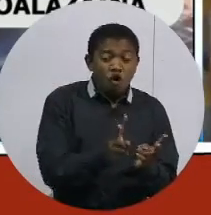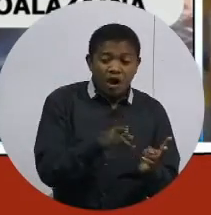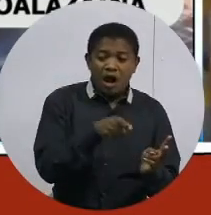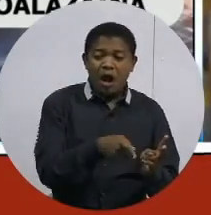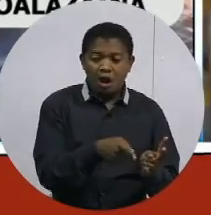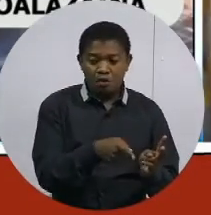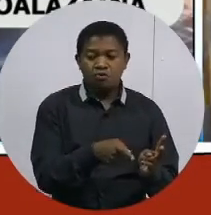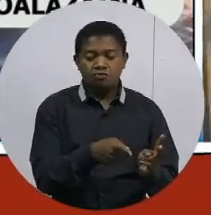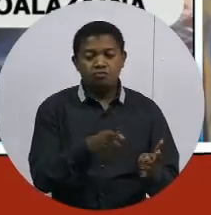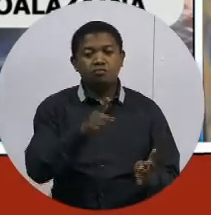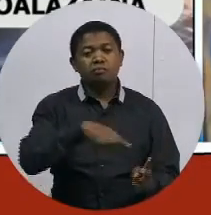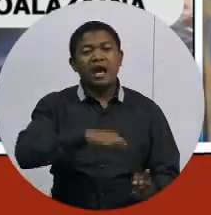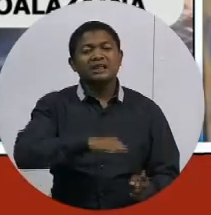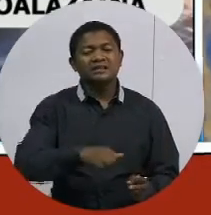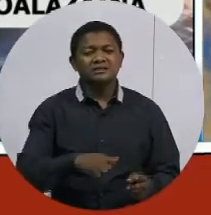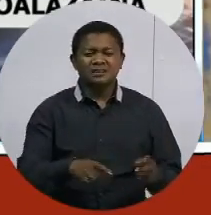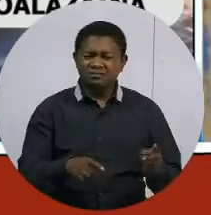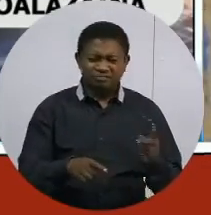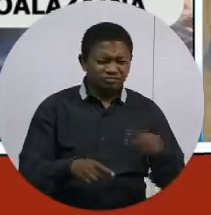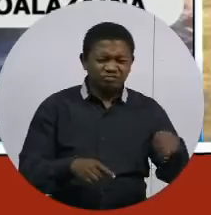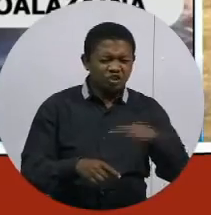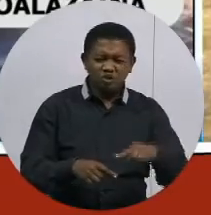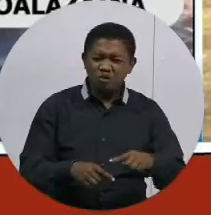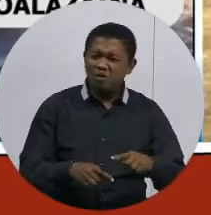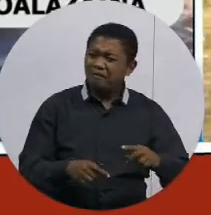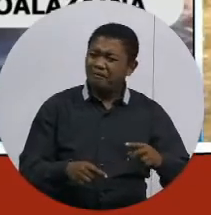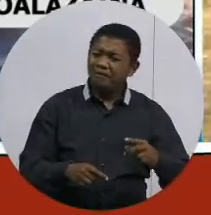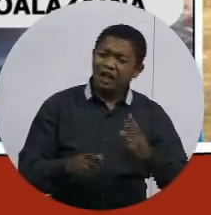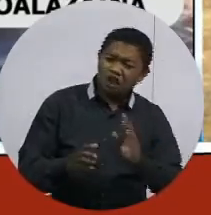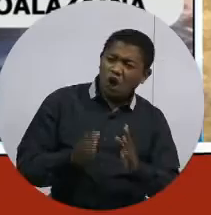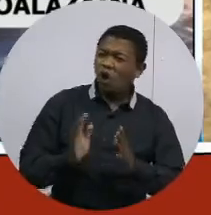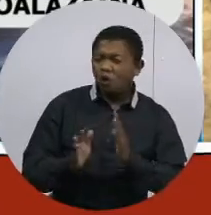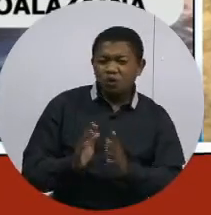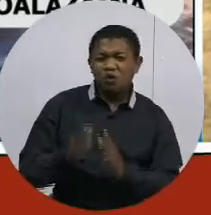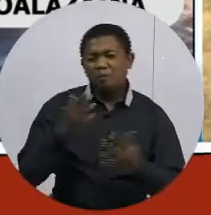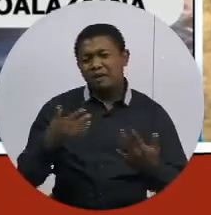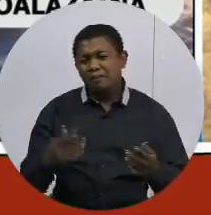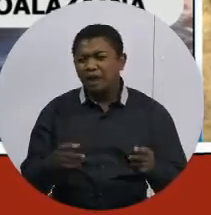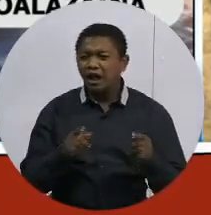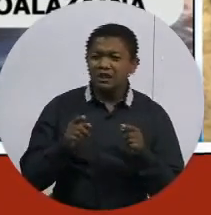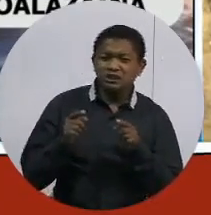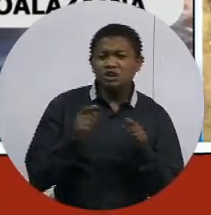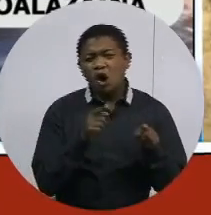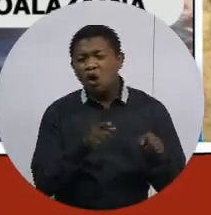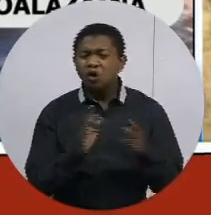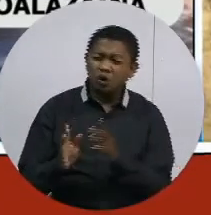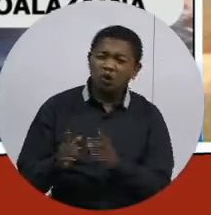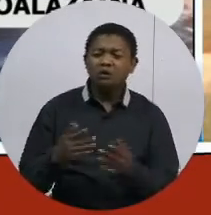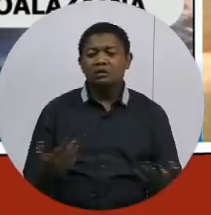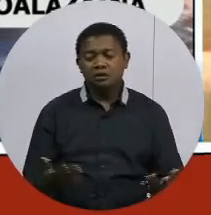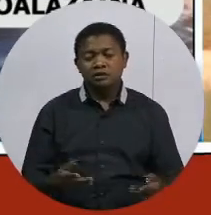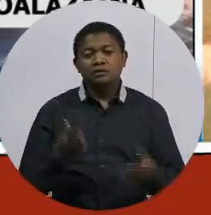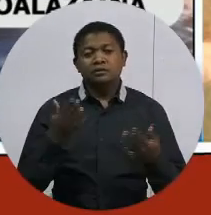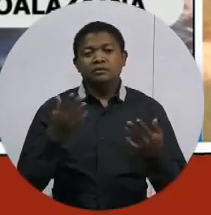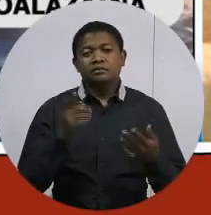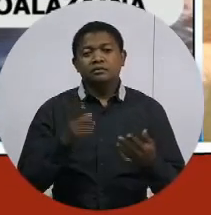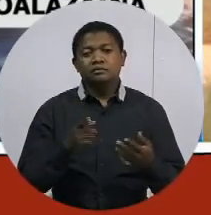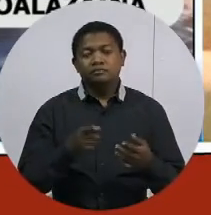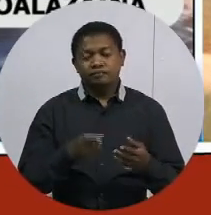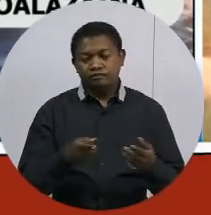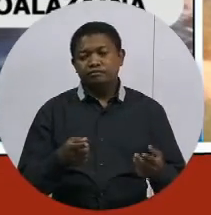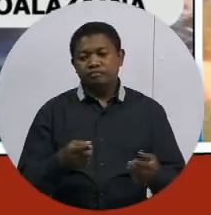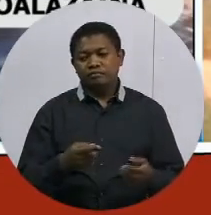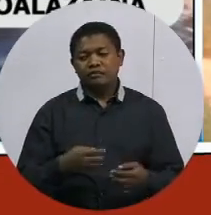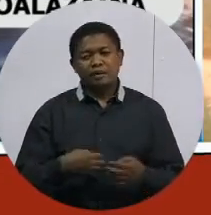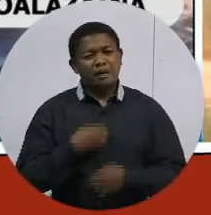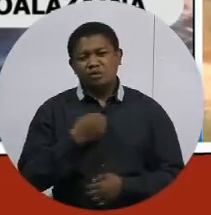ny fitarainan'izy ireo izy ireo ary nyona tamin'ilay mpampiasa avy atrany a izay nisy zavatra ny fanarana fa ho régularisena